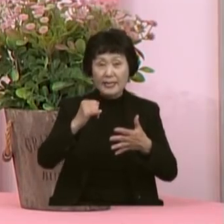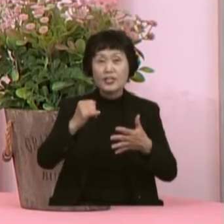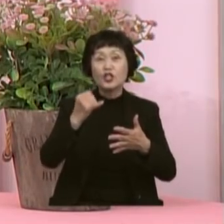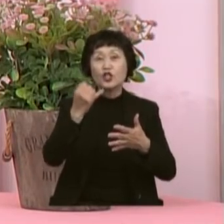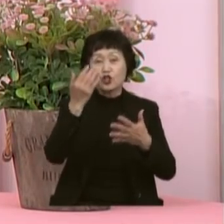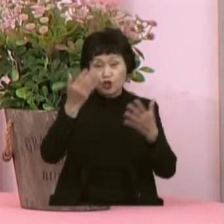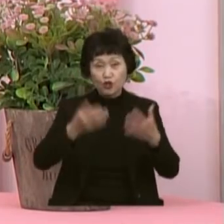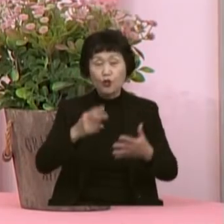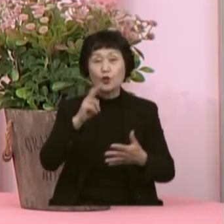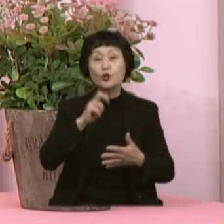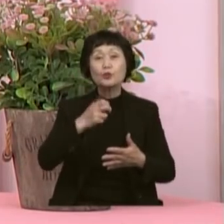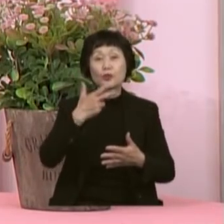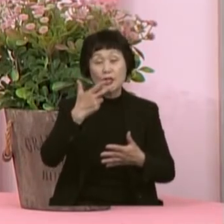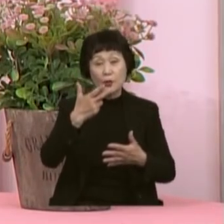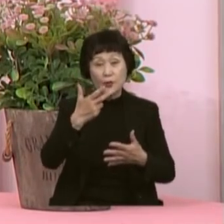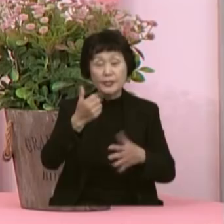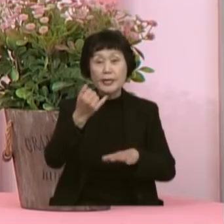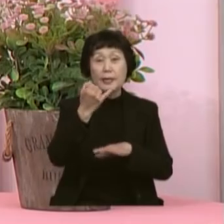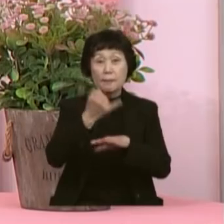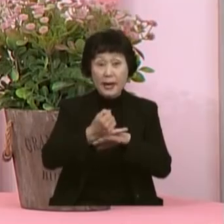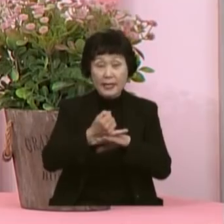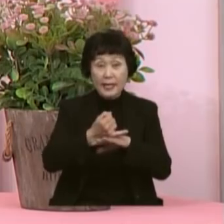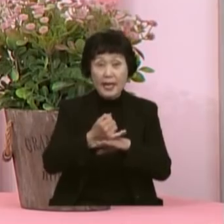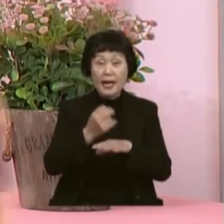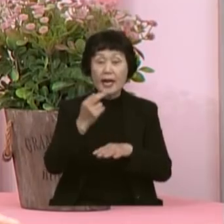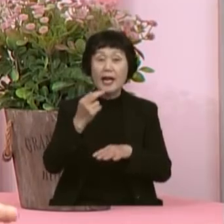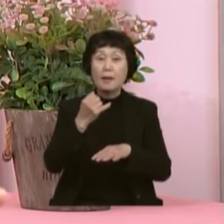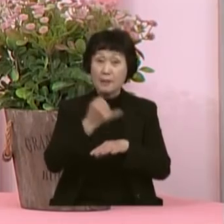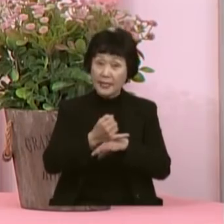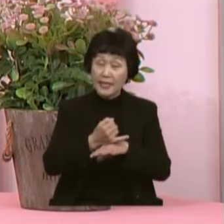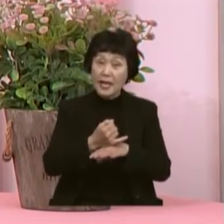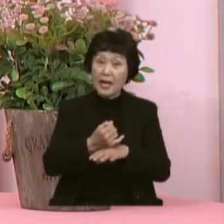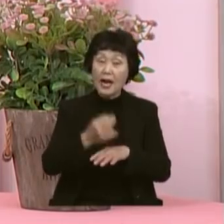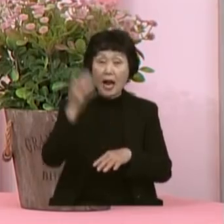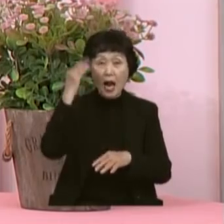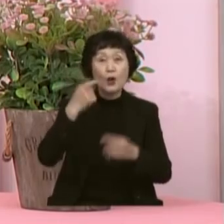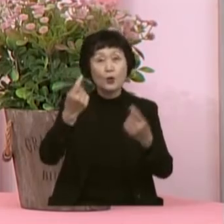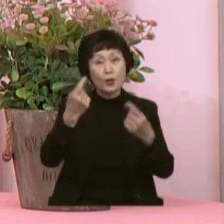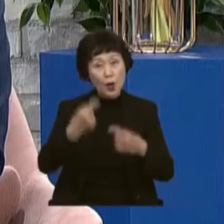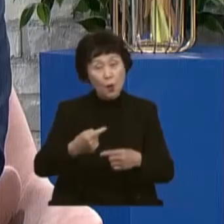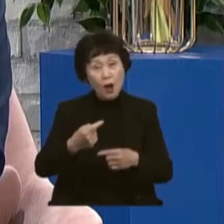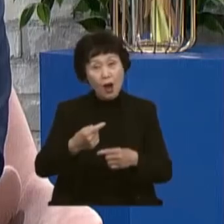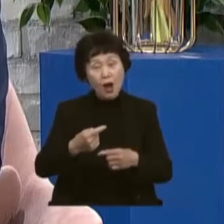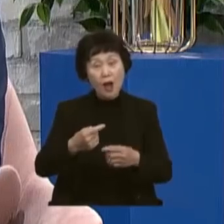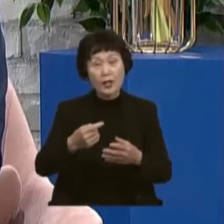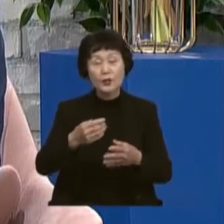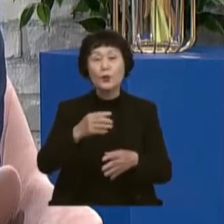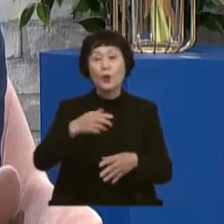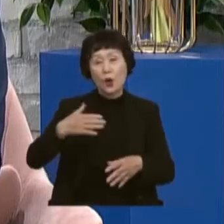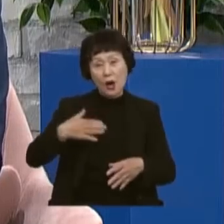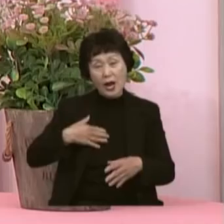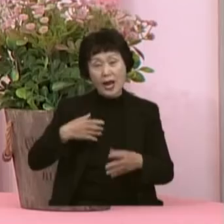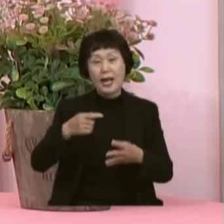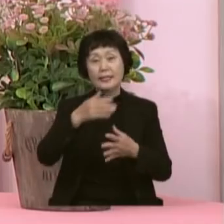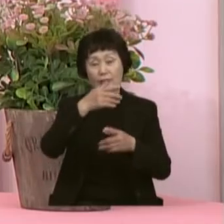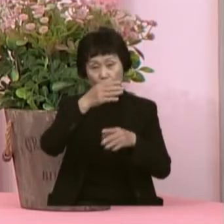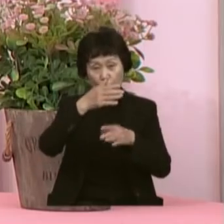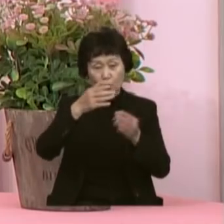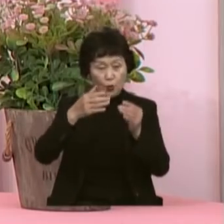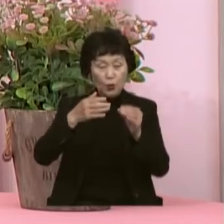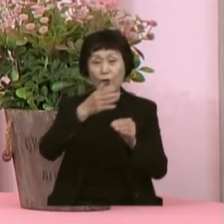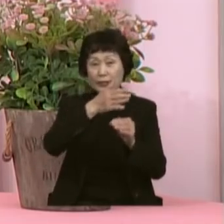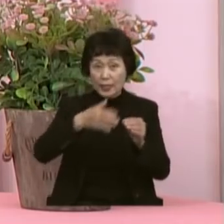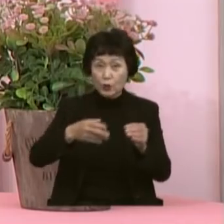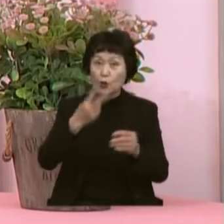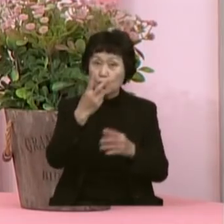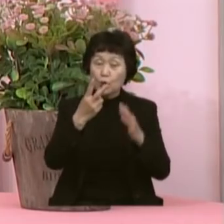27먹은 우리 막내가 뉴욕에서 의대를 처음 시작했던 우리 막내가 들어와서 큰 쪽 간을 잘라주고 그러니까 두 딸이? 네, 그러니까 두 명 거